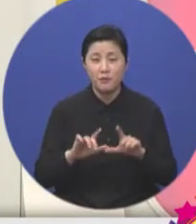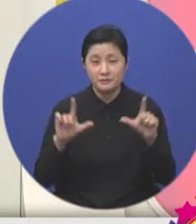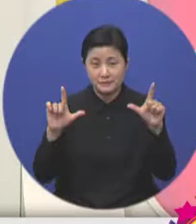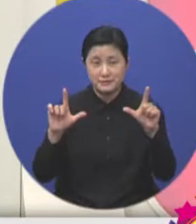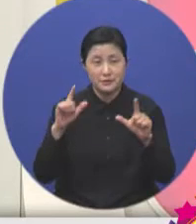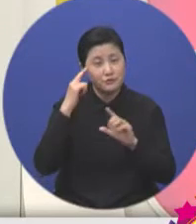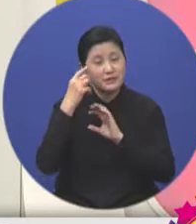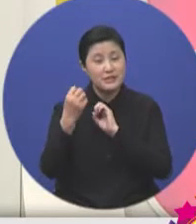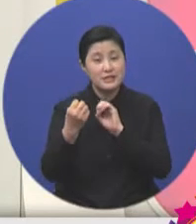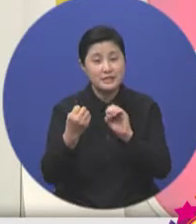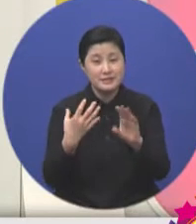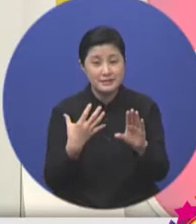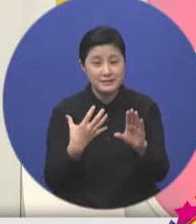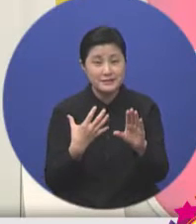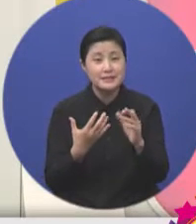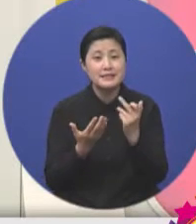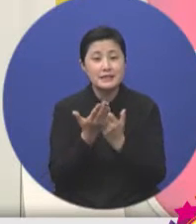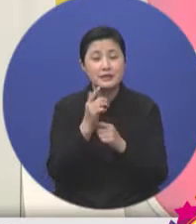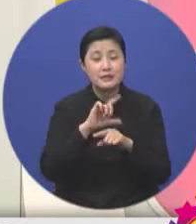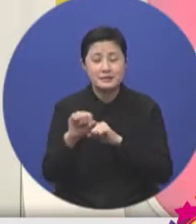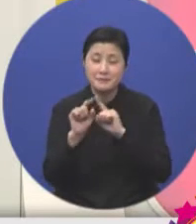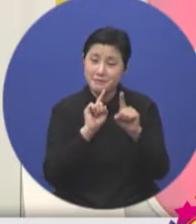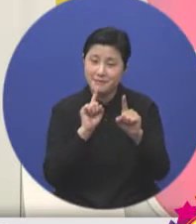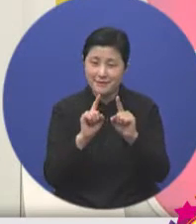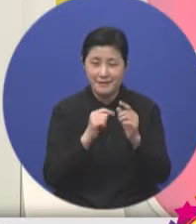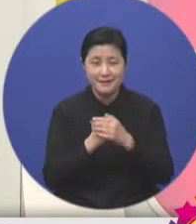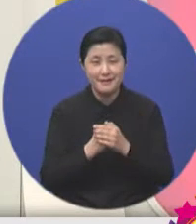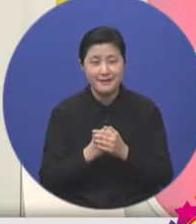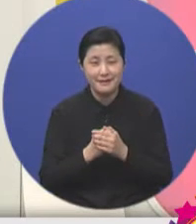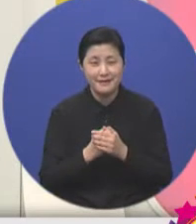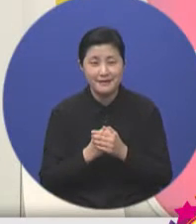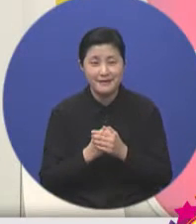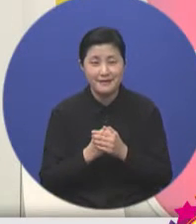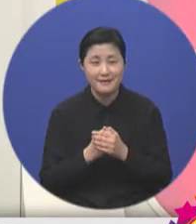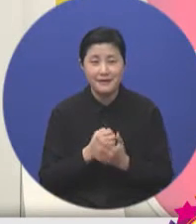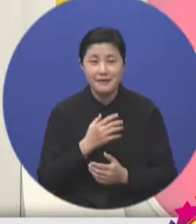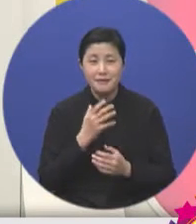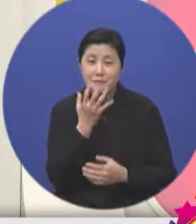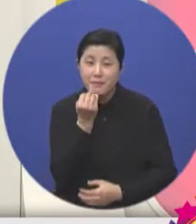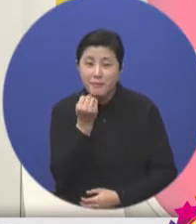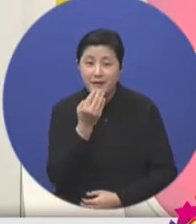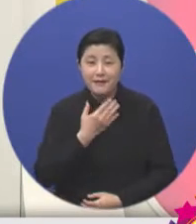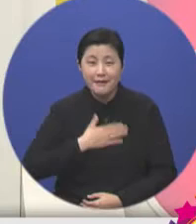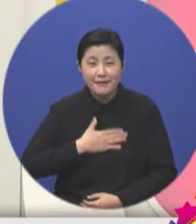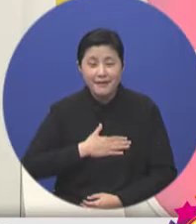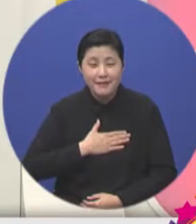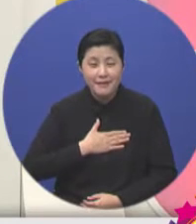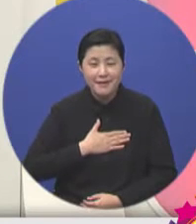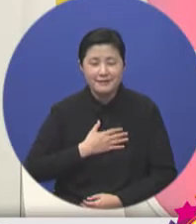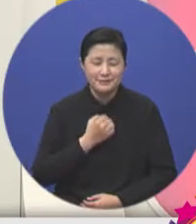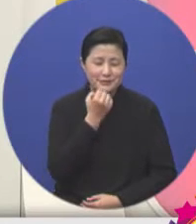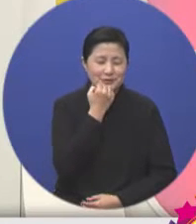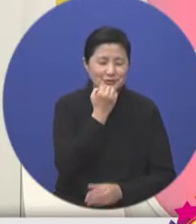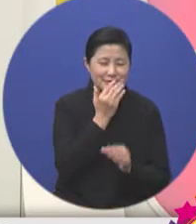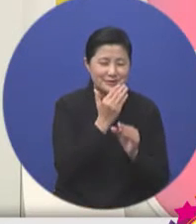저희 퀴즈가 예. 제주도 사투리예요. 예, 예, 예, 예. 혹시 몇 번인지 아세요?